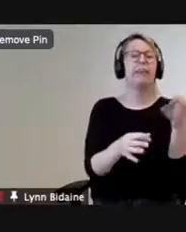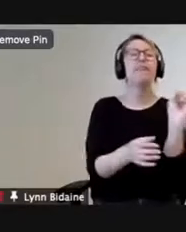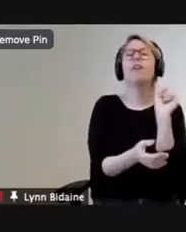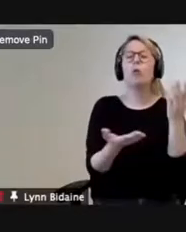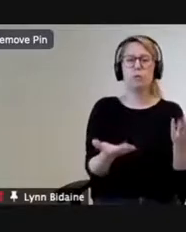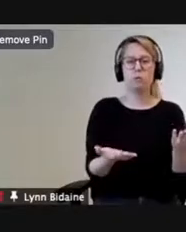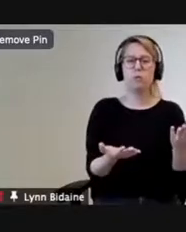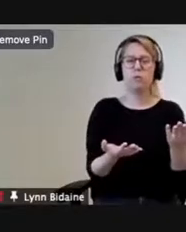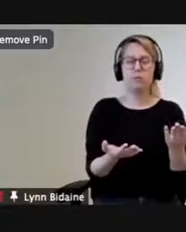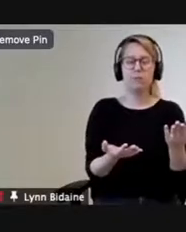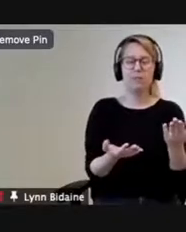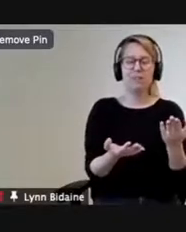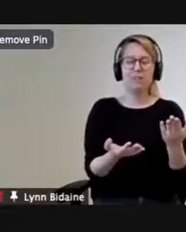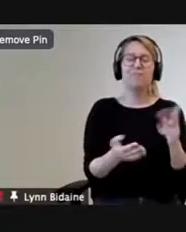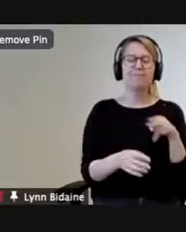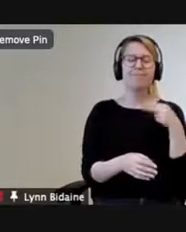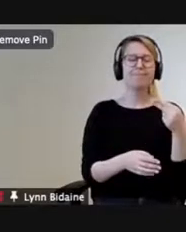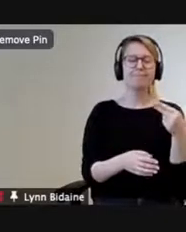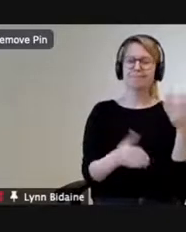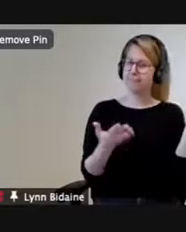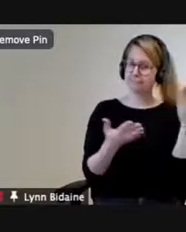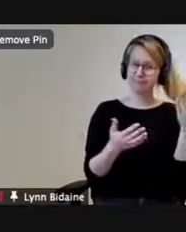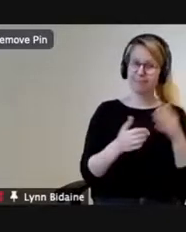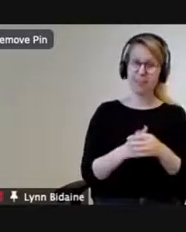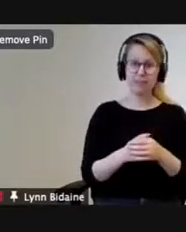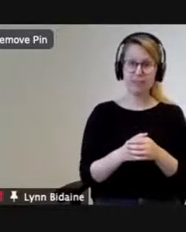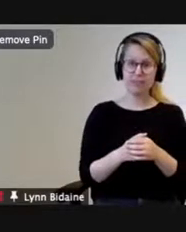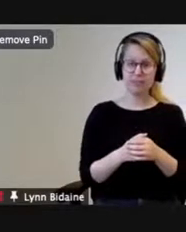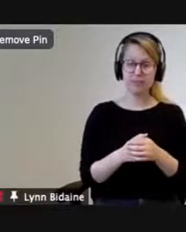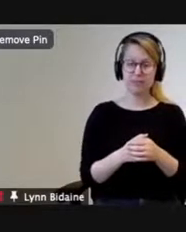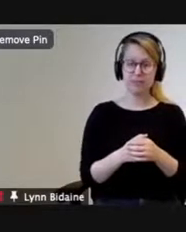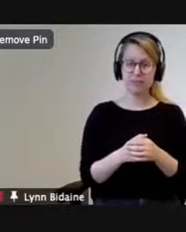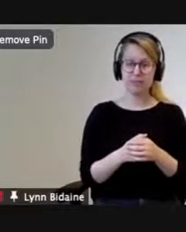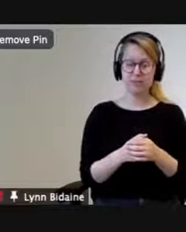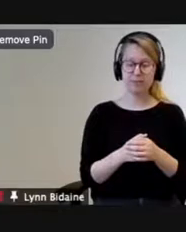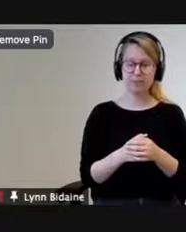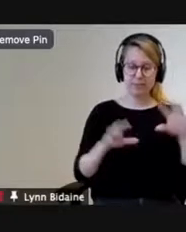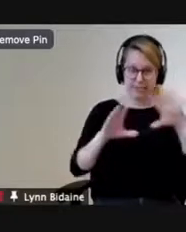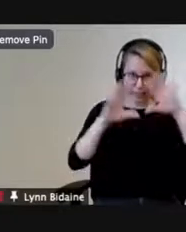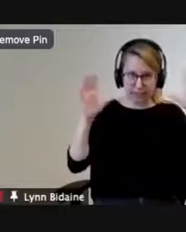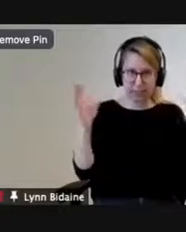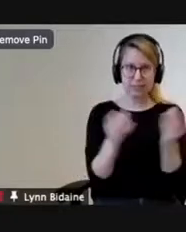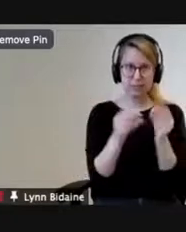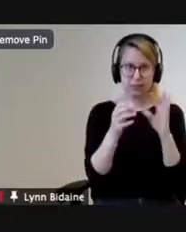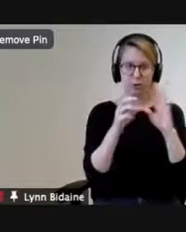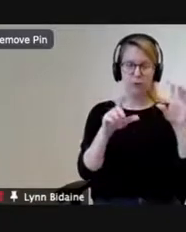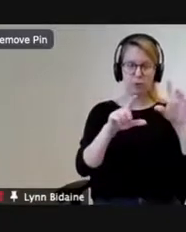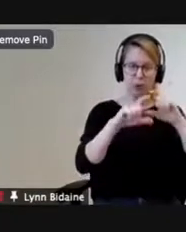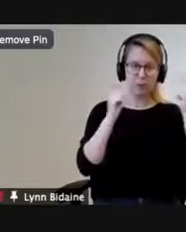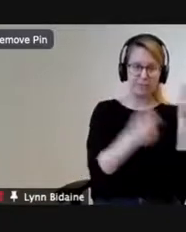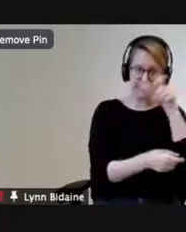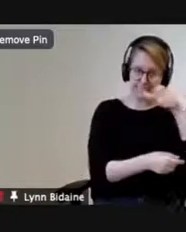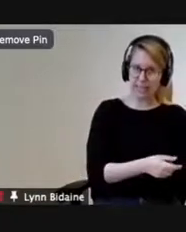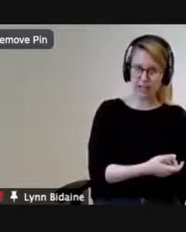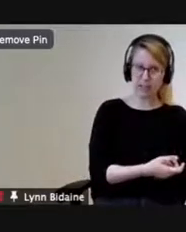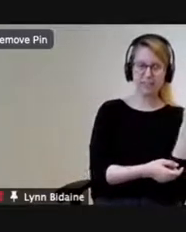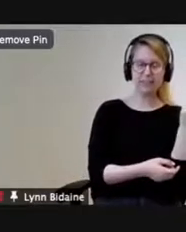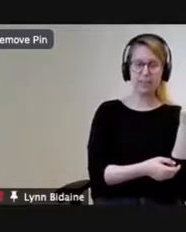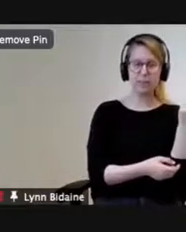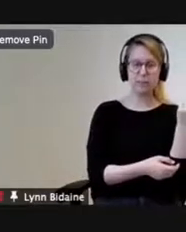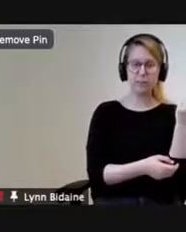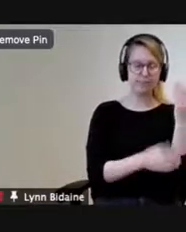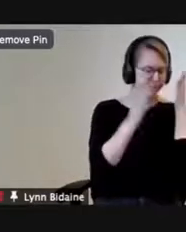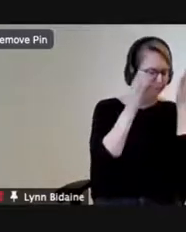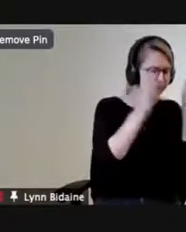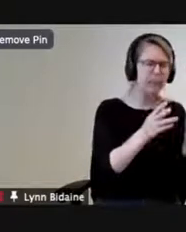du collège des commissaires en faveur des droits des personnes en situation de handicap. Vous verrez, quand je vais présenter